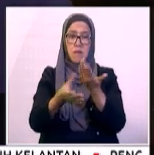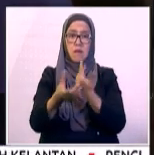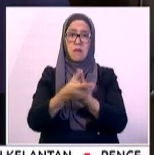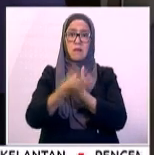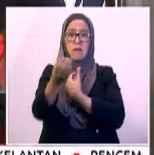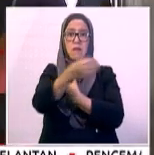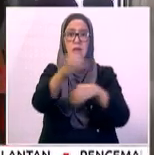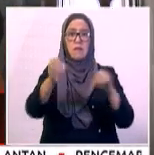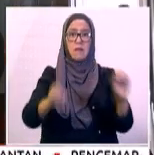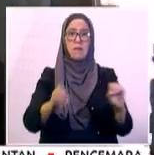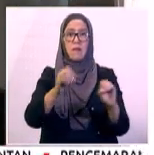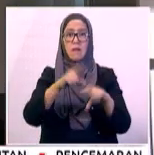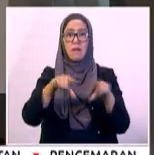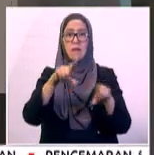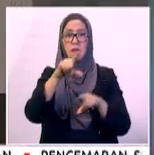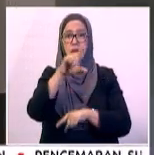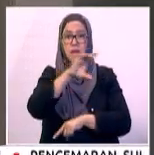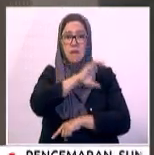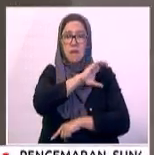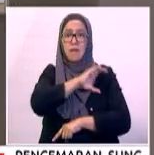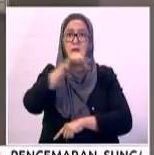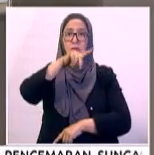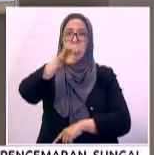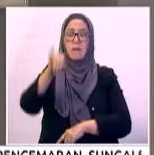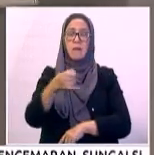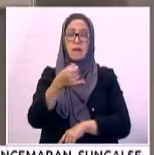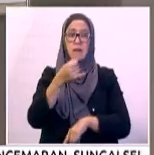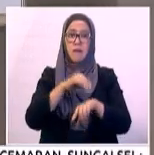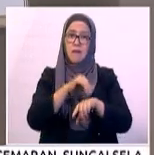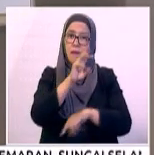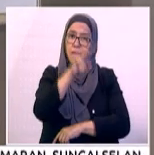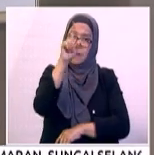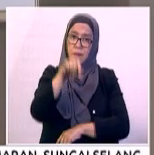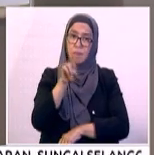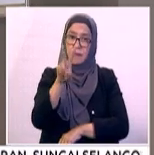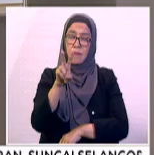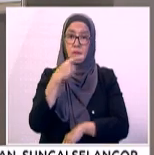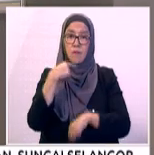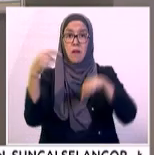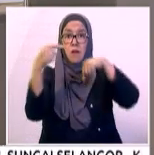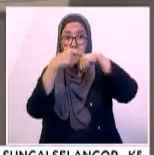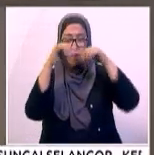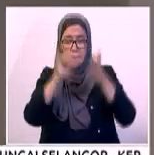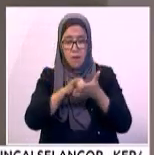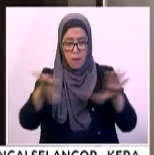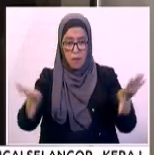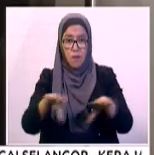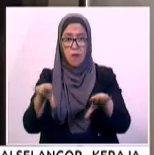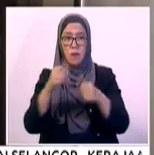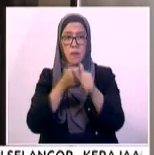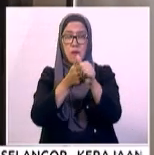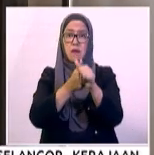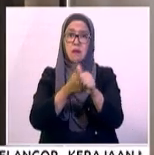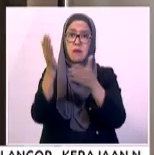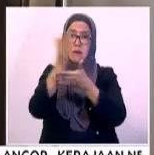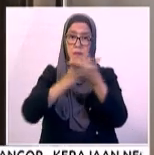Pejabat Polis Daerah Petaling Jaya pada 6 Februari tahun lepas. Pertuduhan itu dibuat mengikut Seksyen